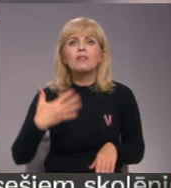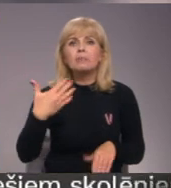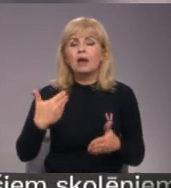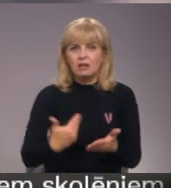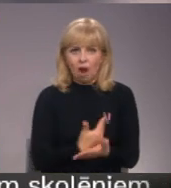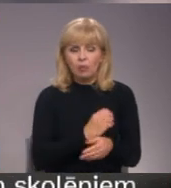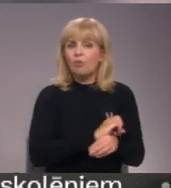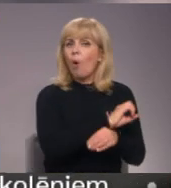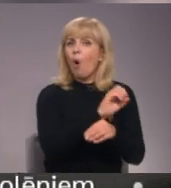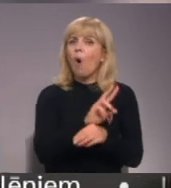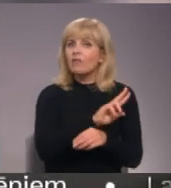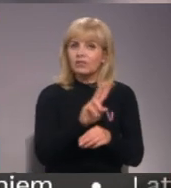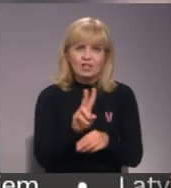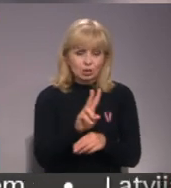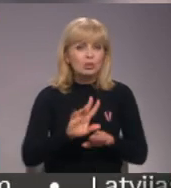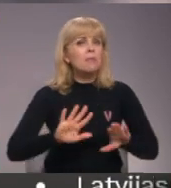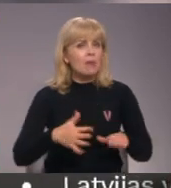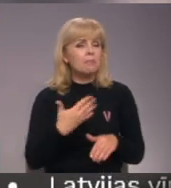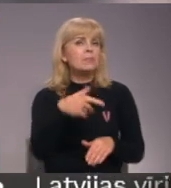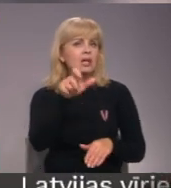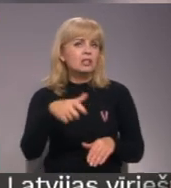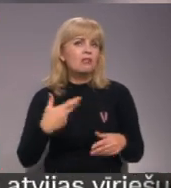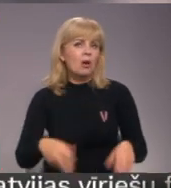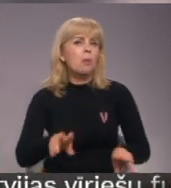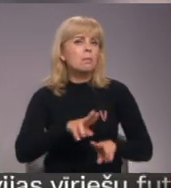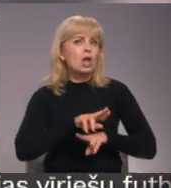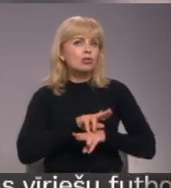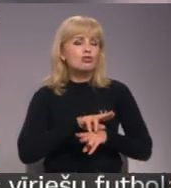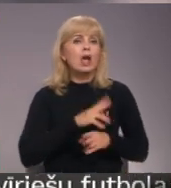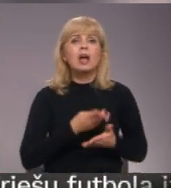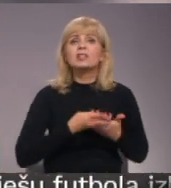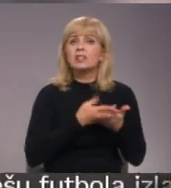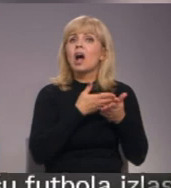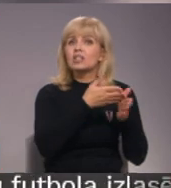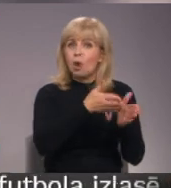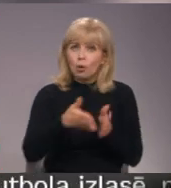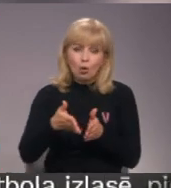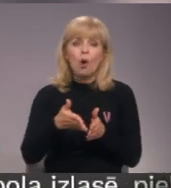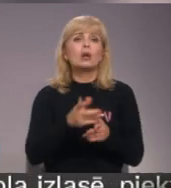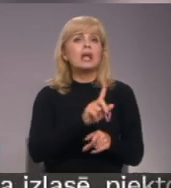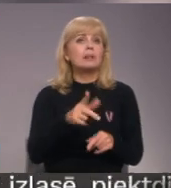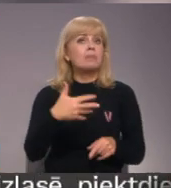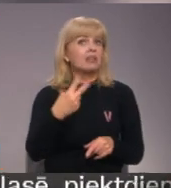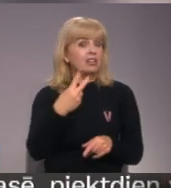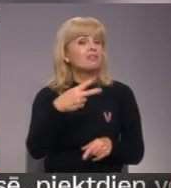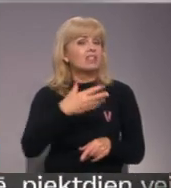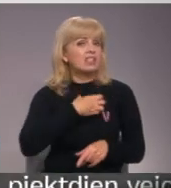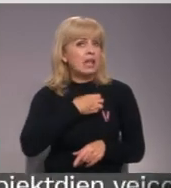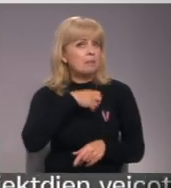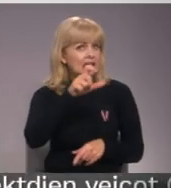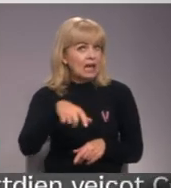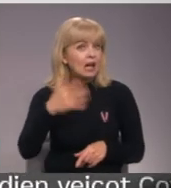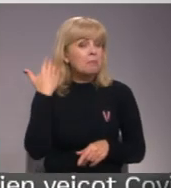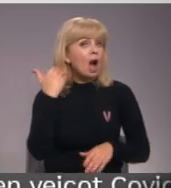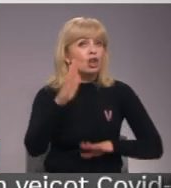jauni COVID-19 gadījumi, bet 5 cilvēki miruši. Stacionāros ievietoti 52 slimnieki, un pagājušajā